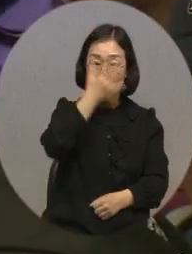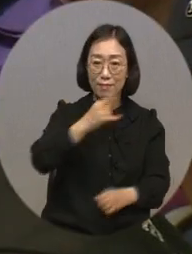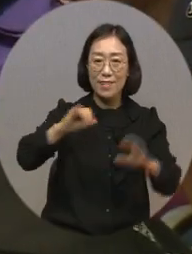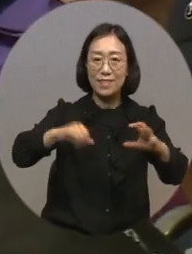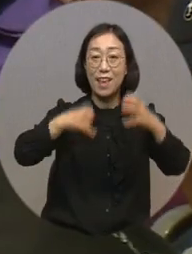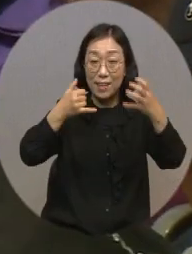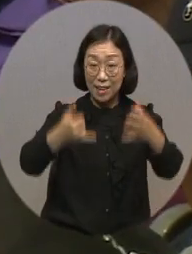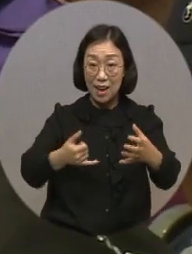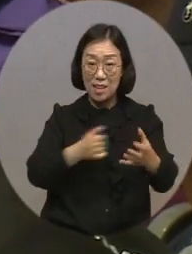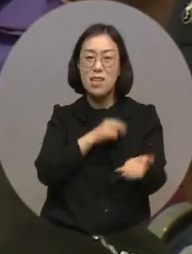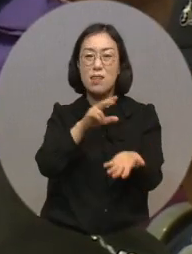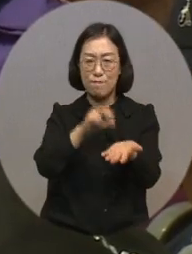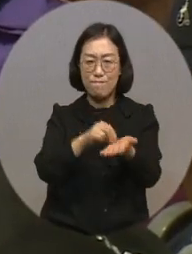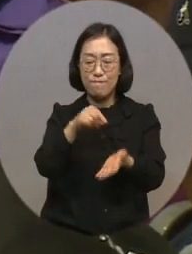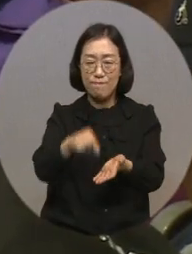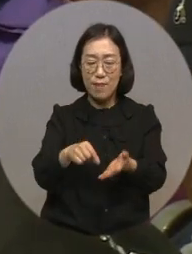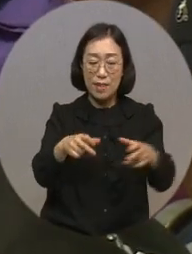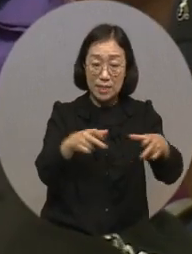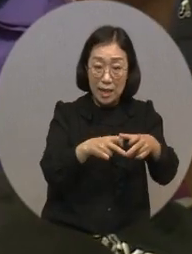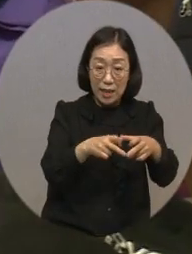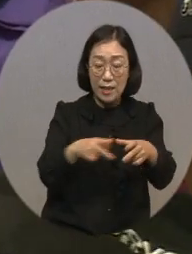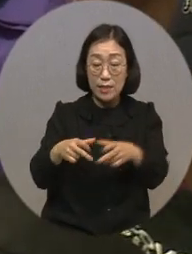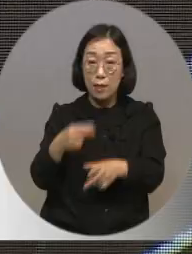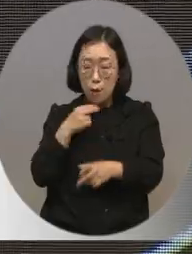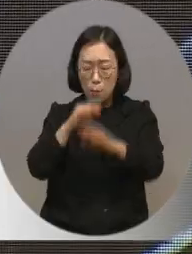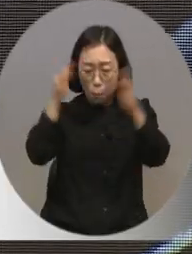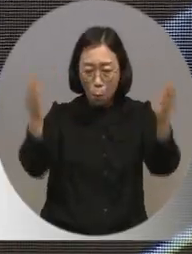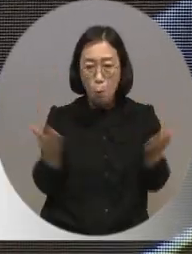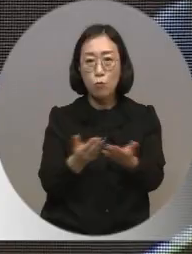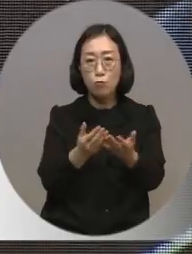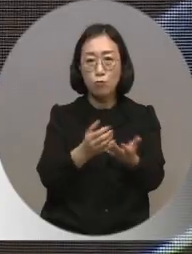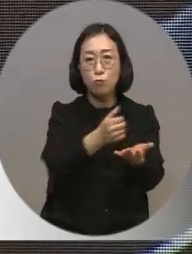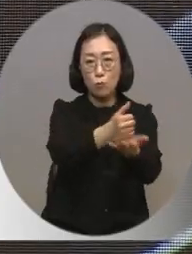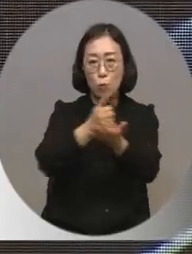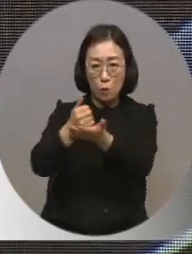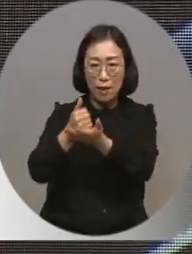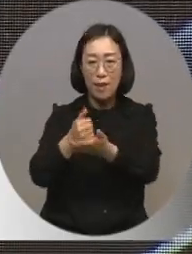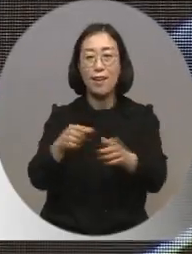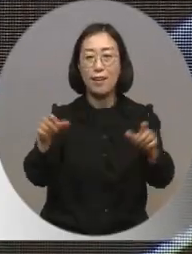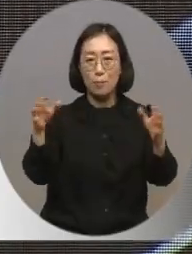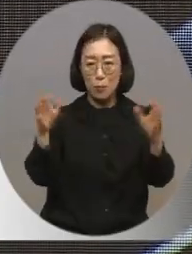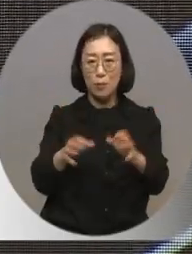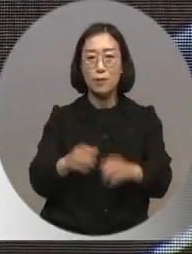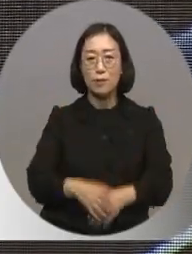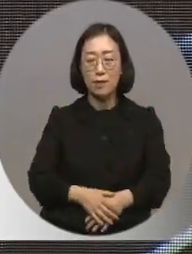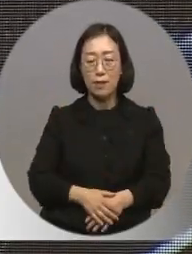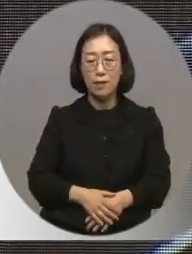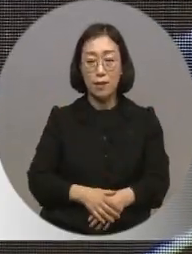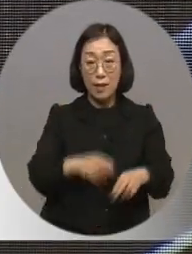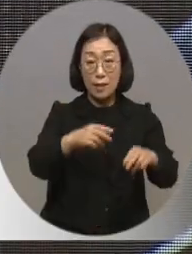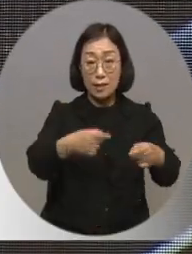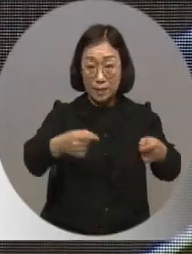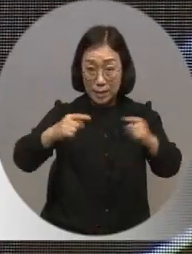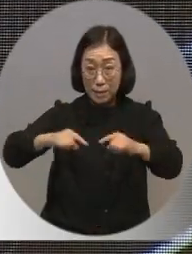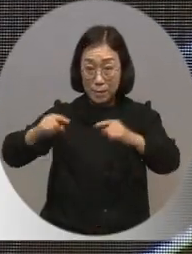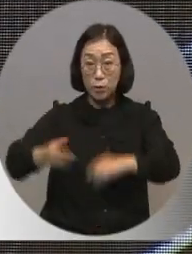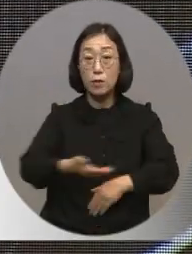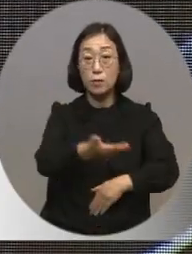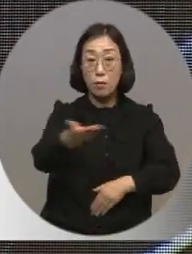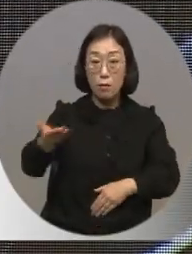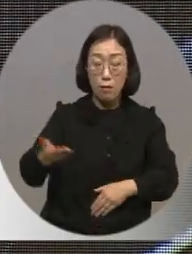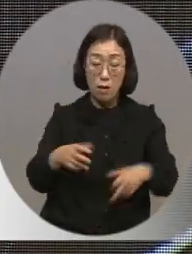장애인과 비장애인이 어울려 행사를 즐겼습니다. 행사에 참석하신 모든 분들이